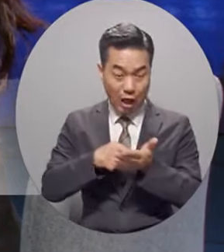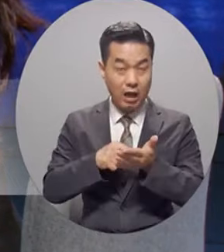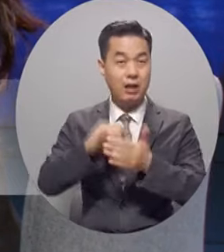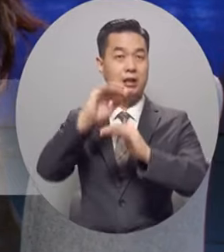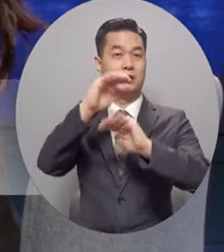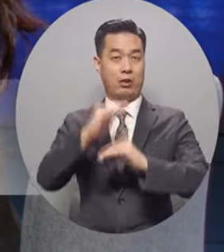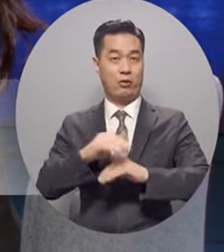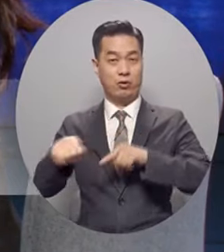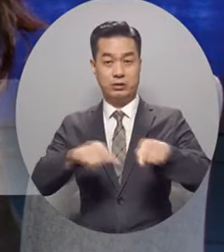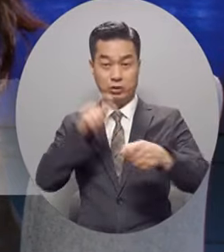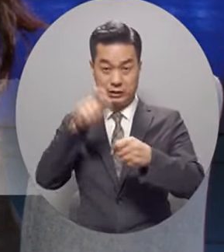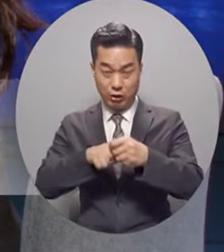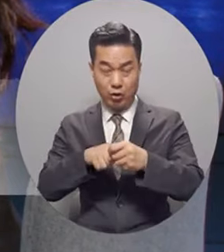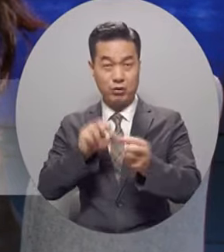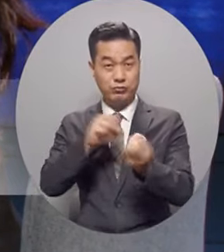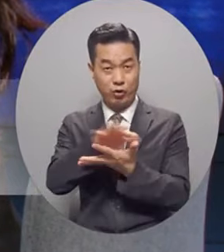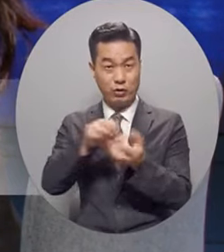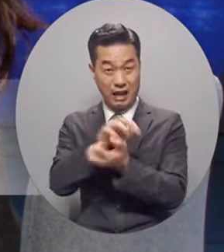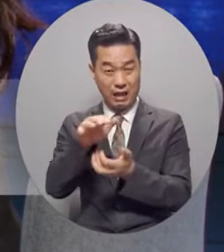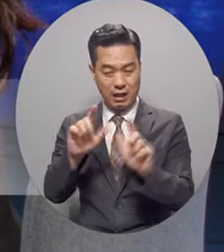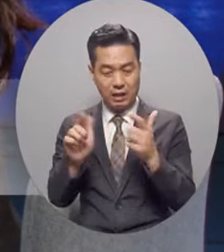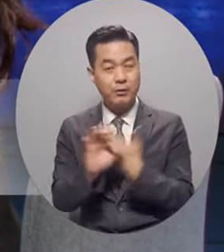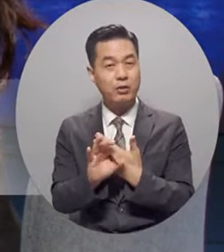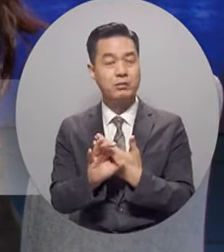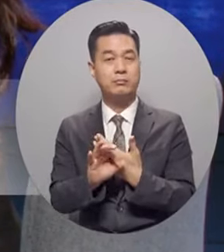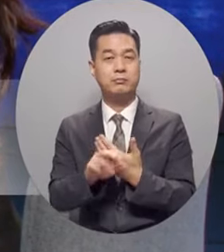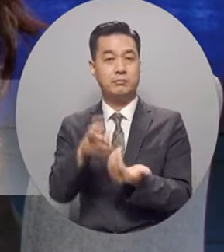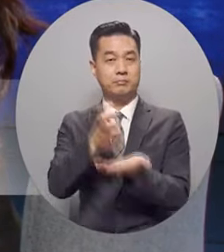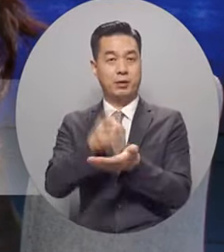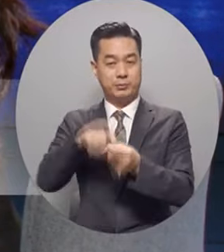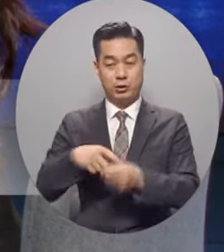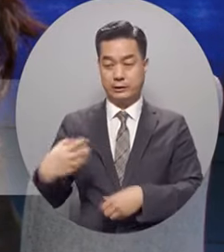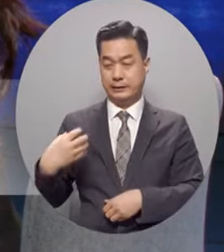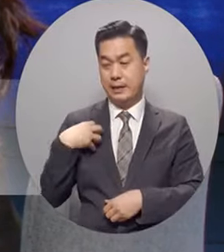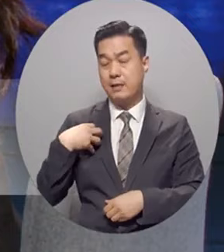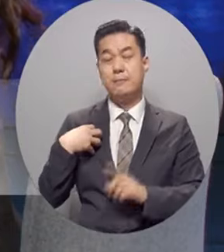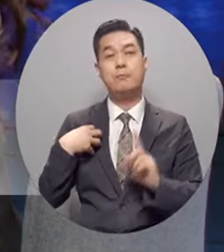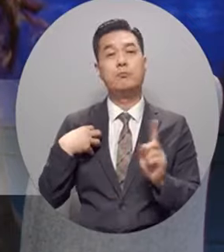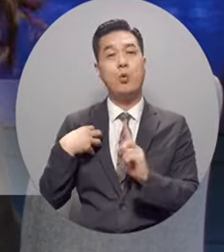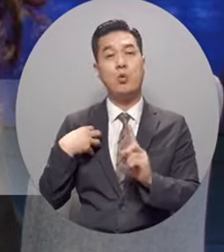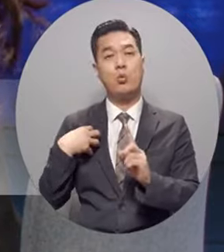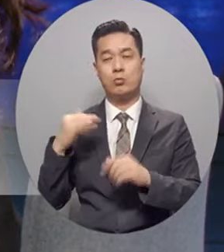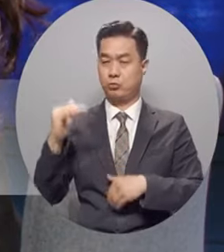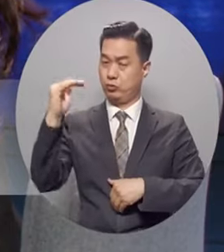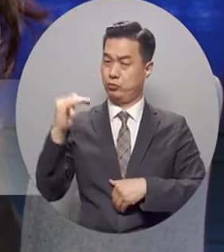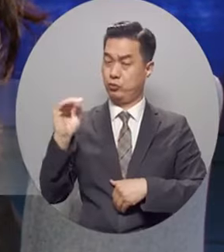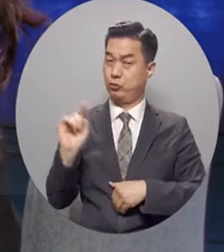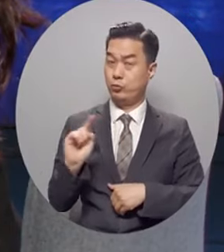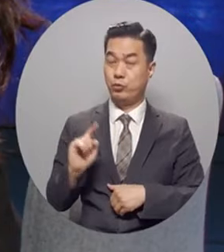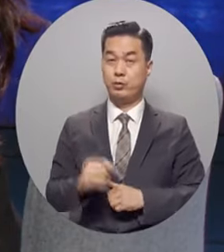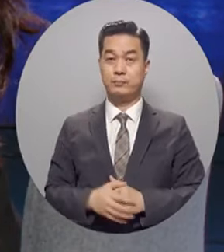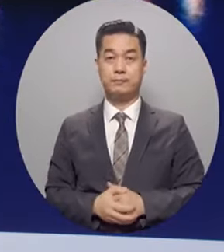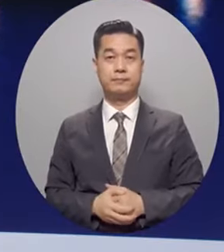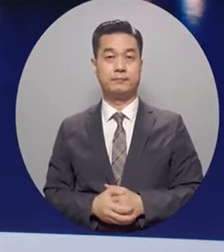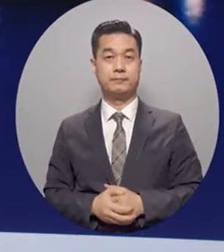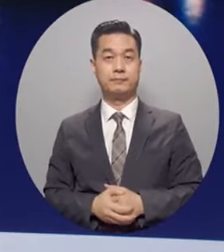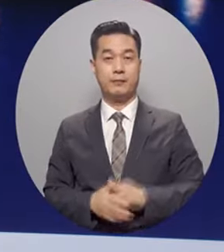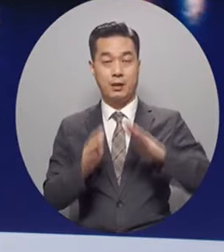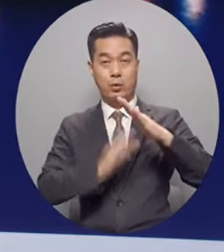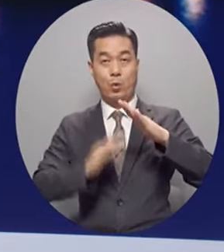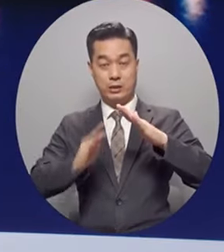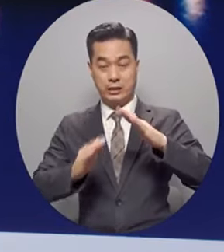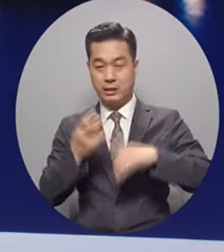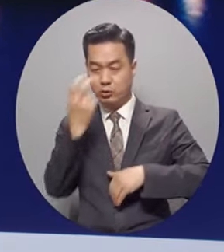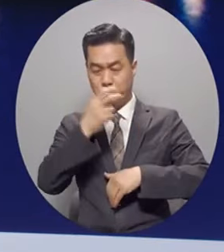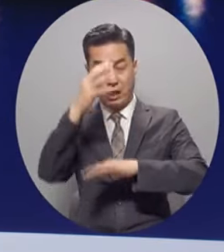뭐 정치적인 논란으로 아니면 법적인 책임을 따지는 때까지 갈지 어떻게 될까요 일단 이게 공식적인 수사